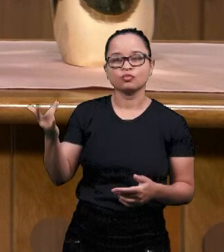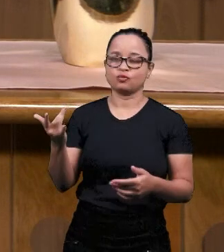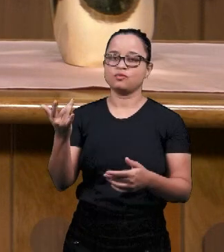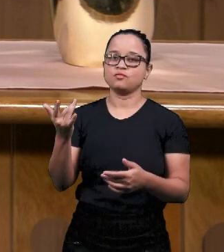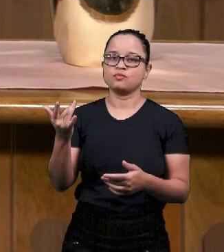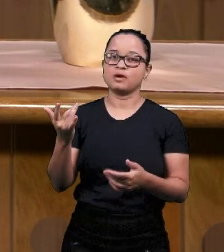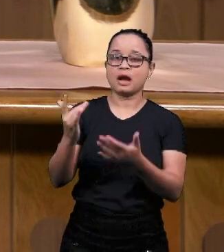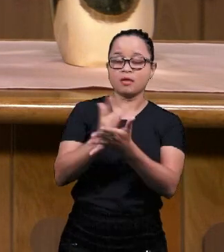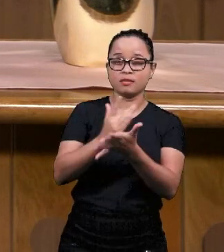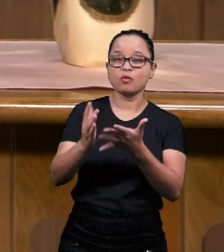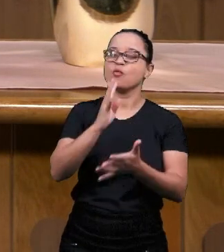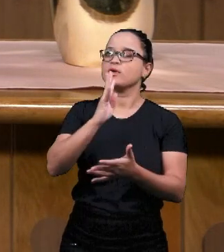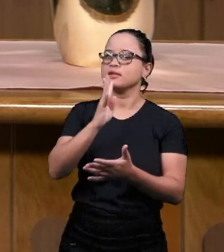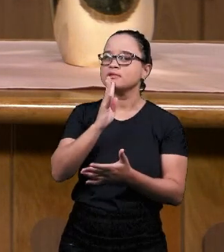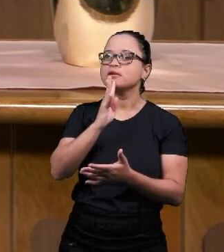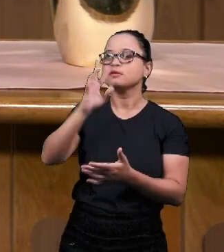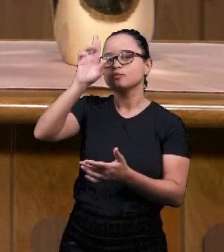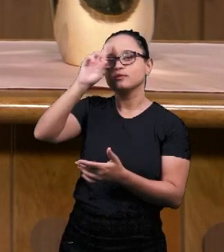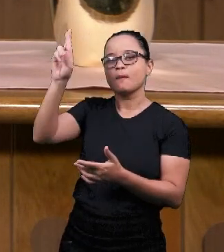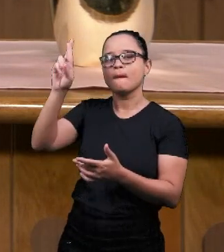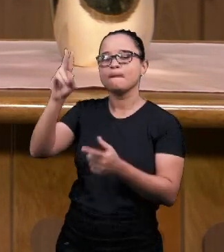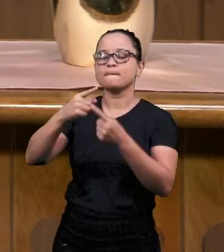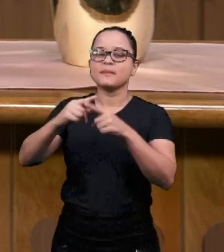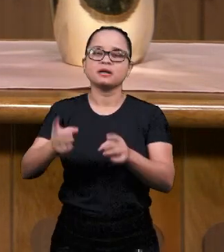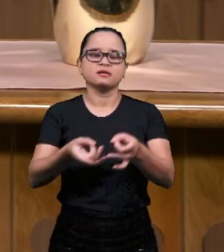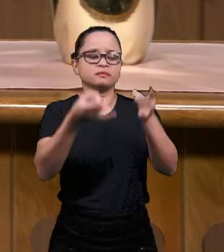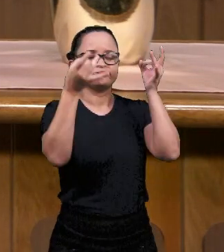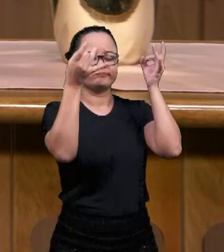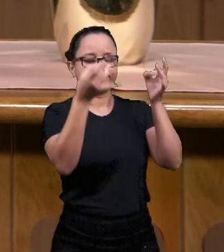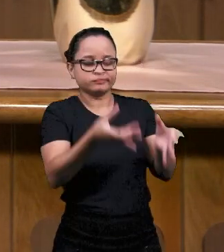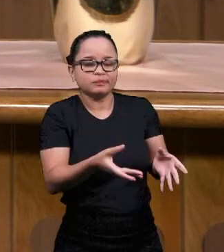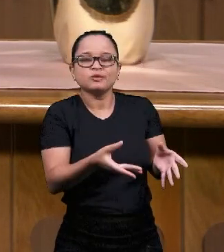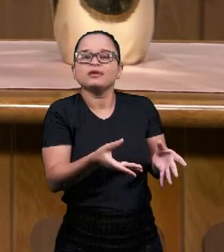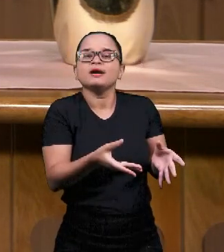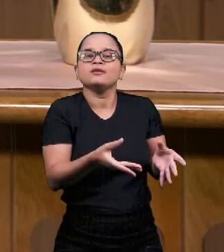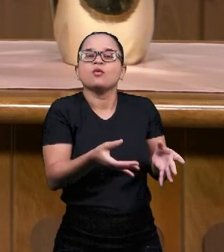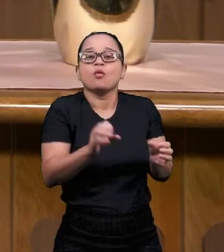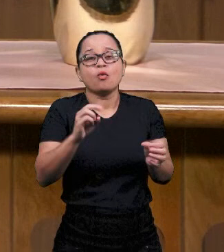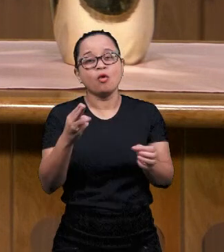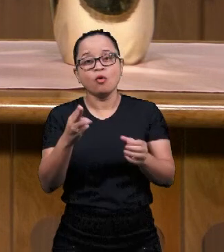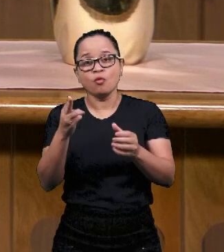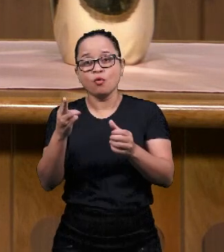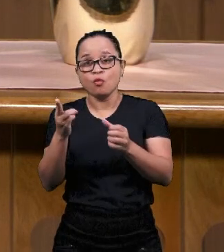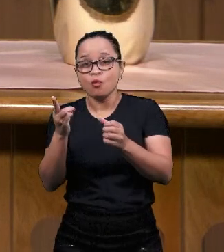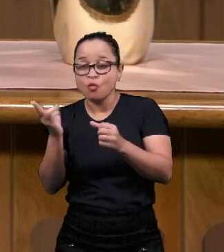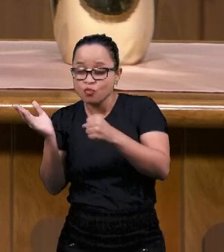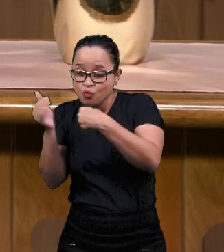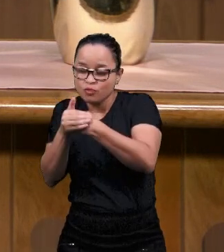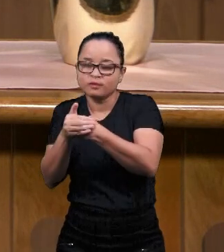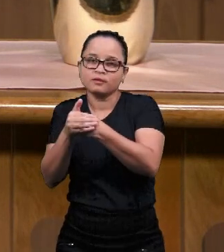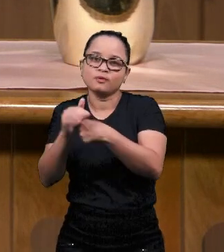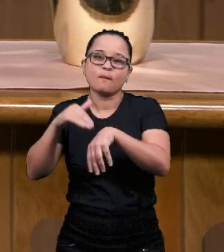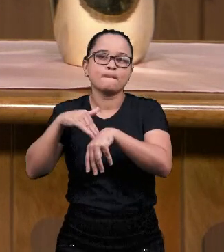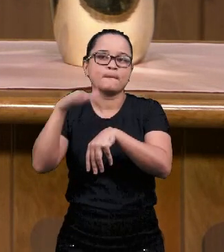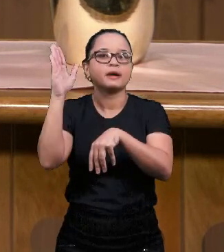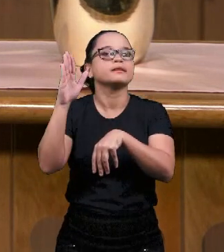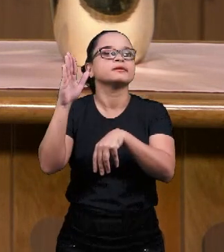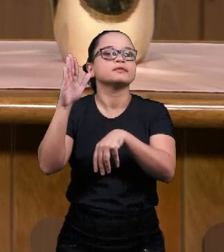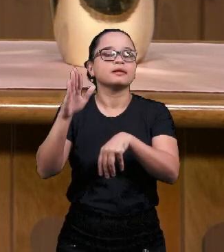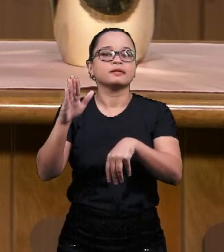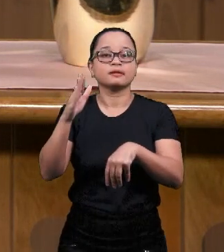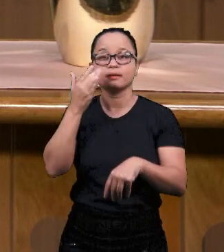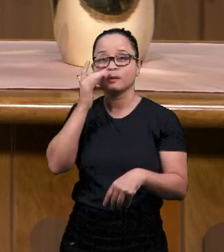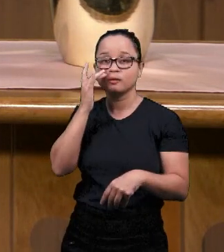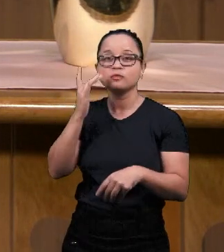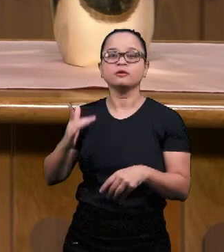люди однажды познали Господа, но оставили Его. И скрыли самое большое